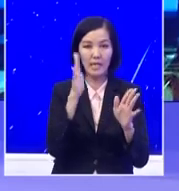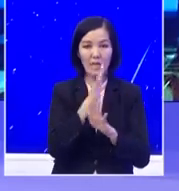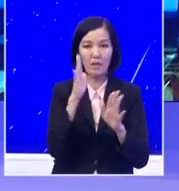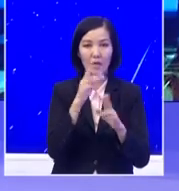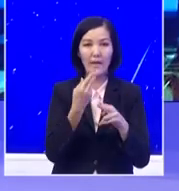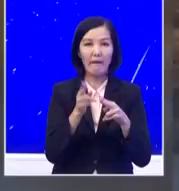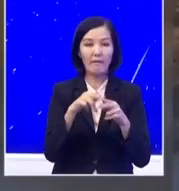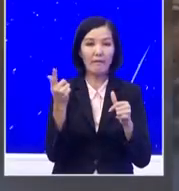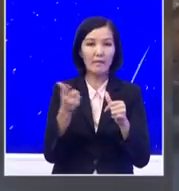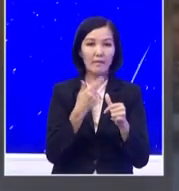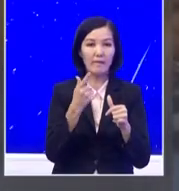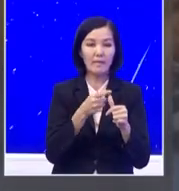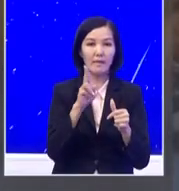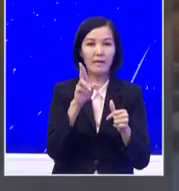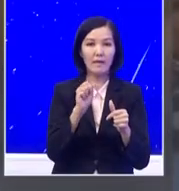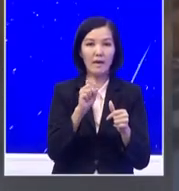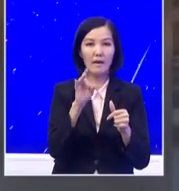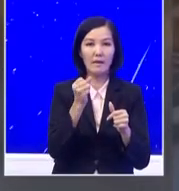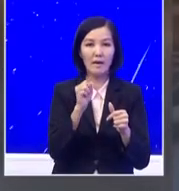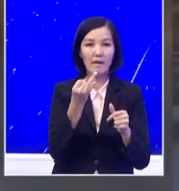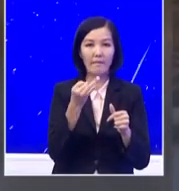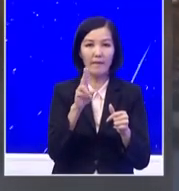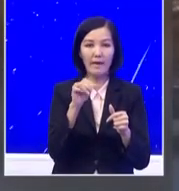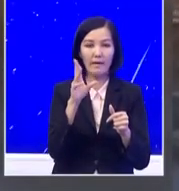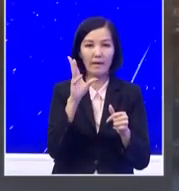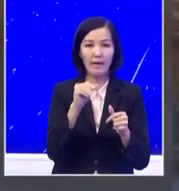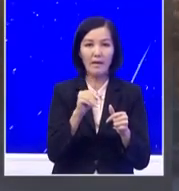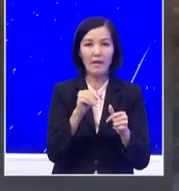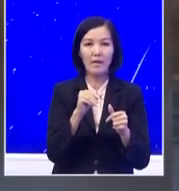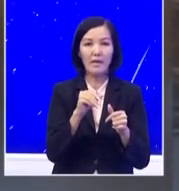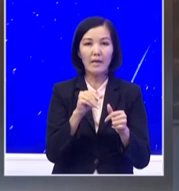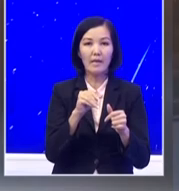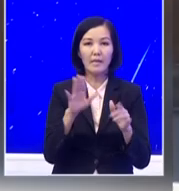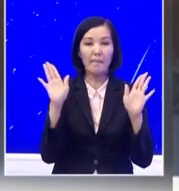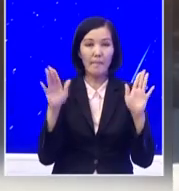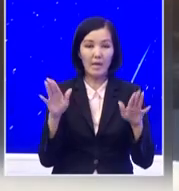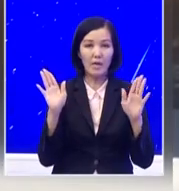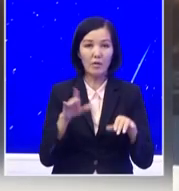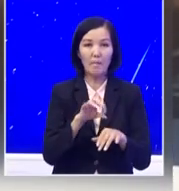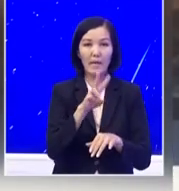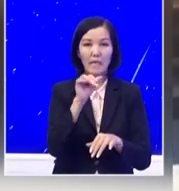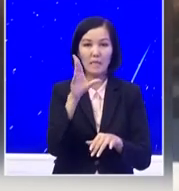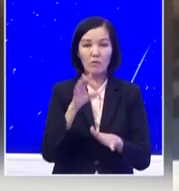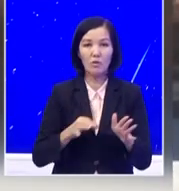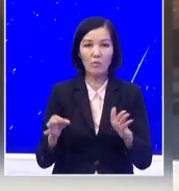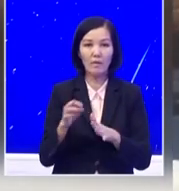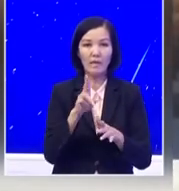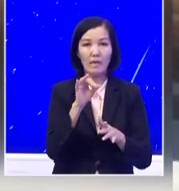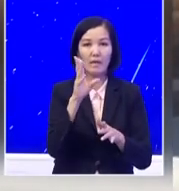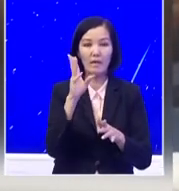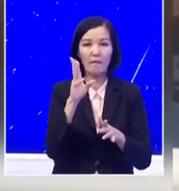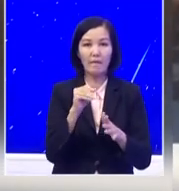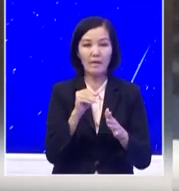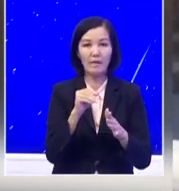экологи, это каравайка. Она встречается во время перелета на территории источных вод Мангистауской области. Каравайка